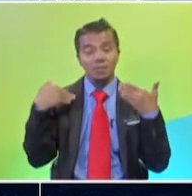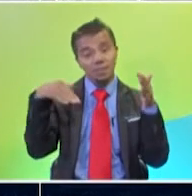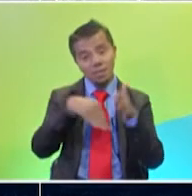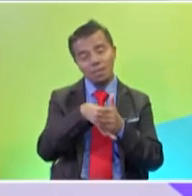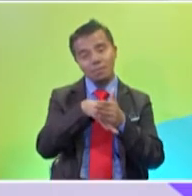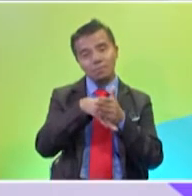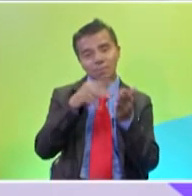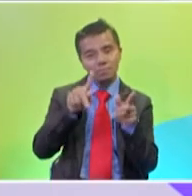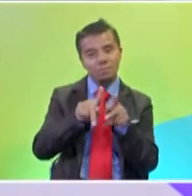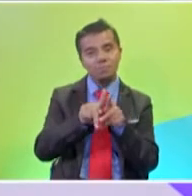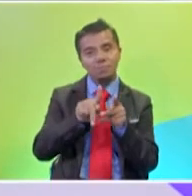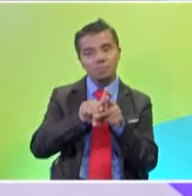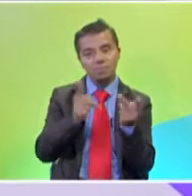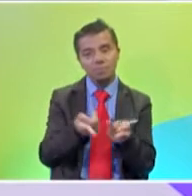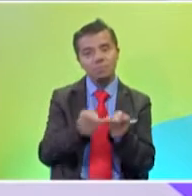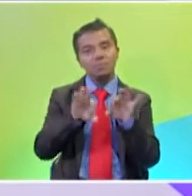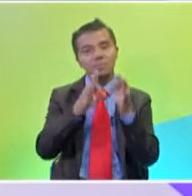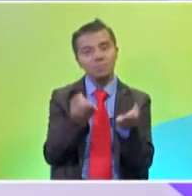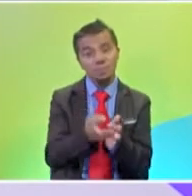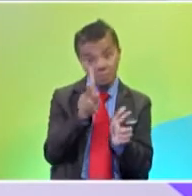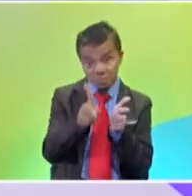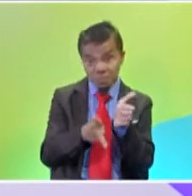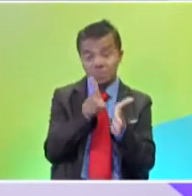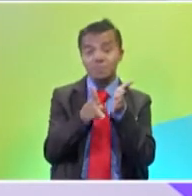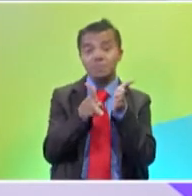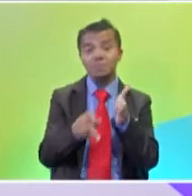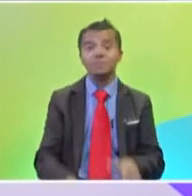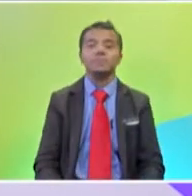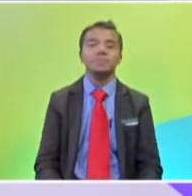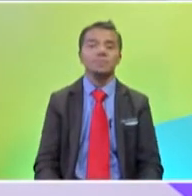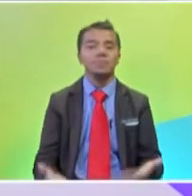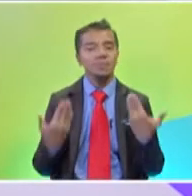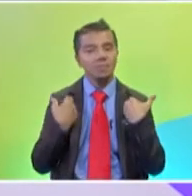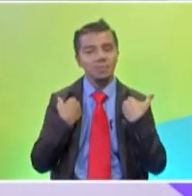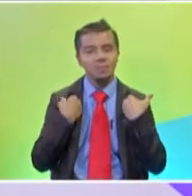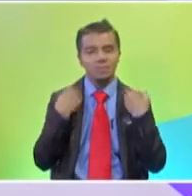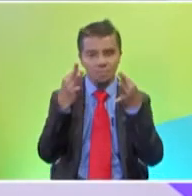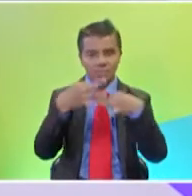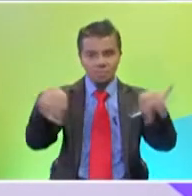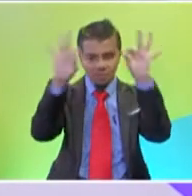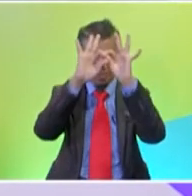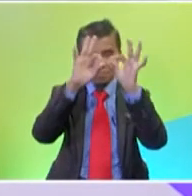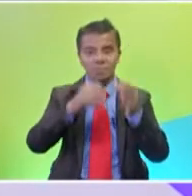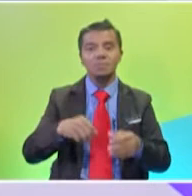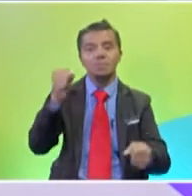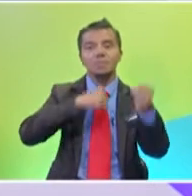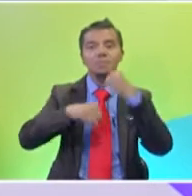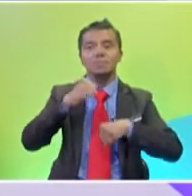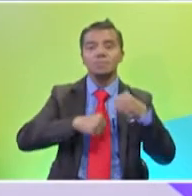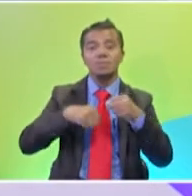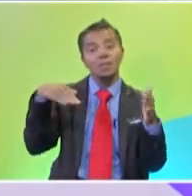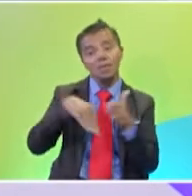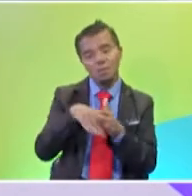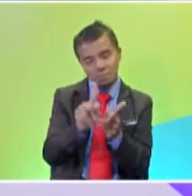permainan video. Dan cikgu juga ada sebut tentang fiction science. Jika merujuk kamus Dewan edisi keempat,